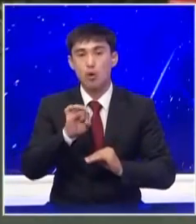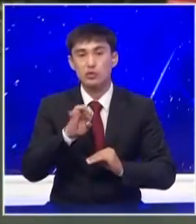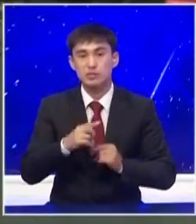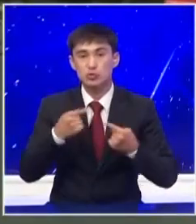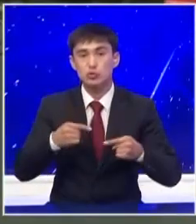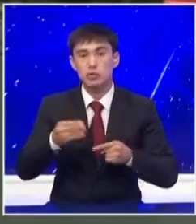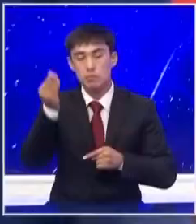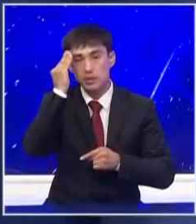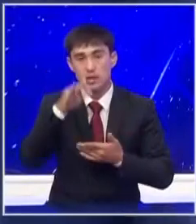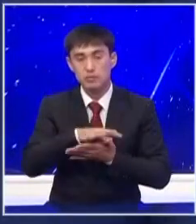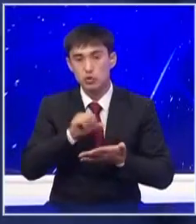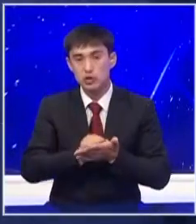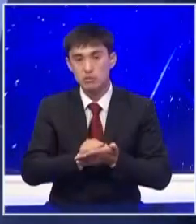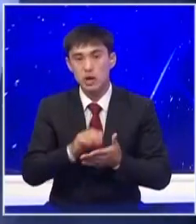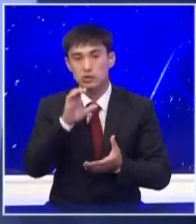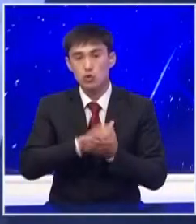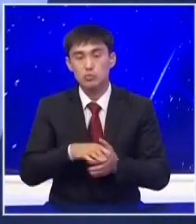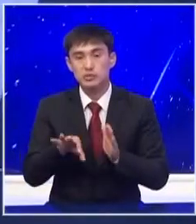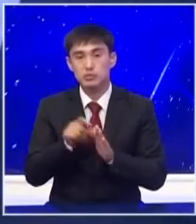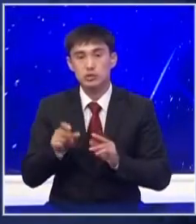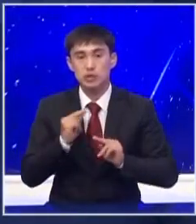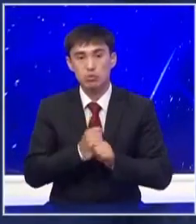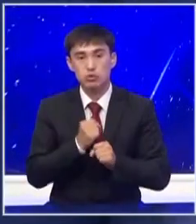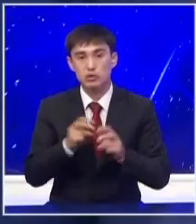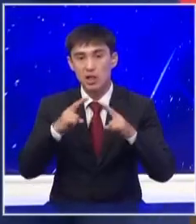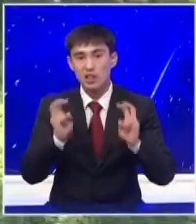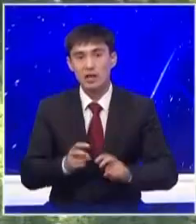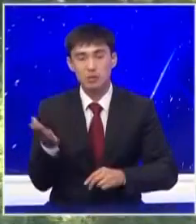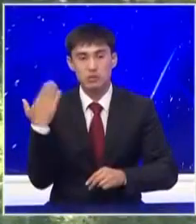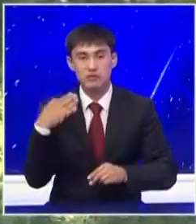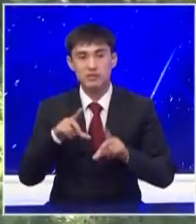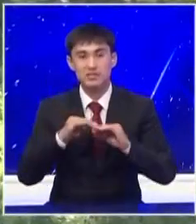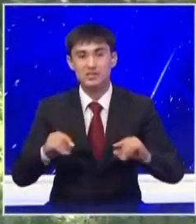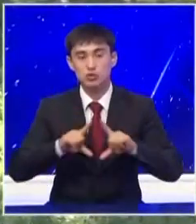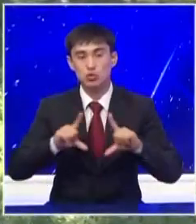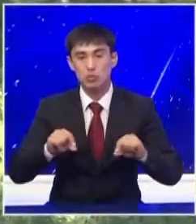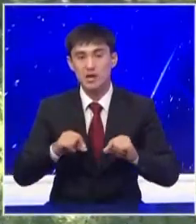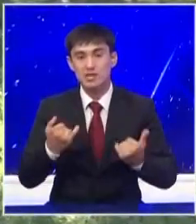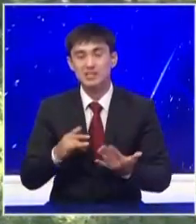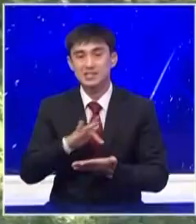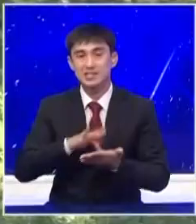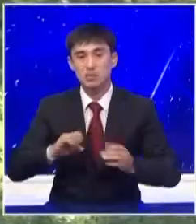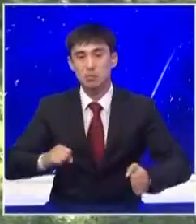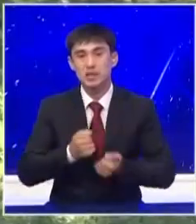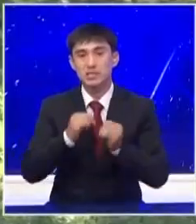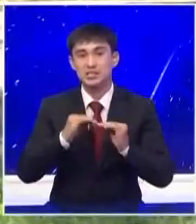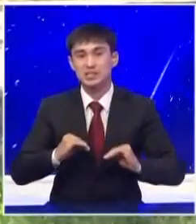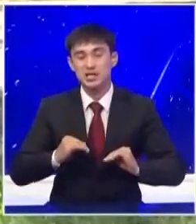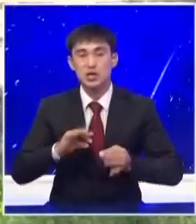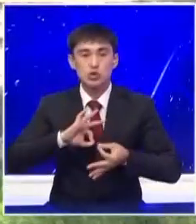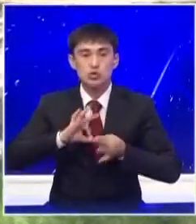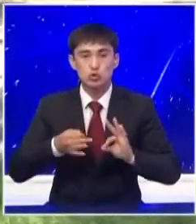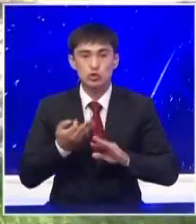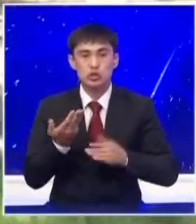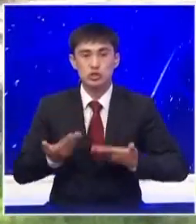другими ментальными расстройствами. Ознакомились депутаты и с работой лагеря бывшего детского дома, а ныне центра поддержки детей, находящихся в трудной жизненной